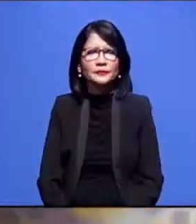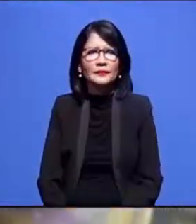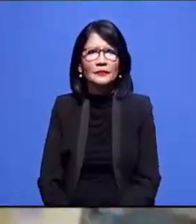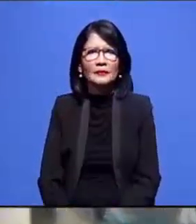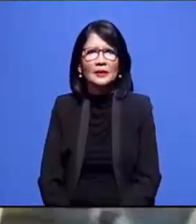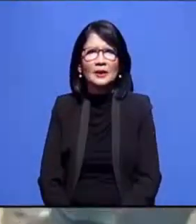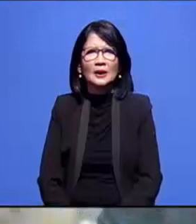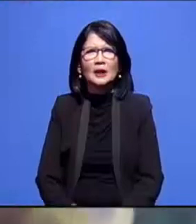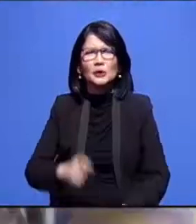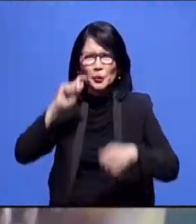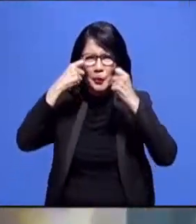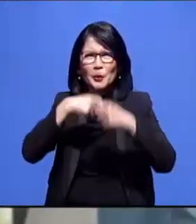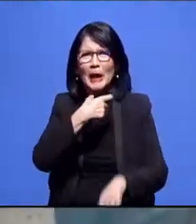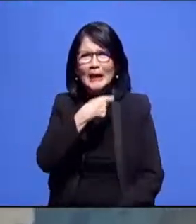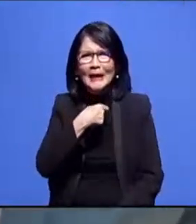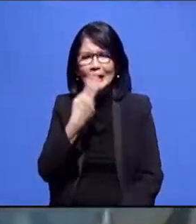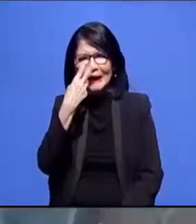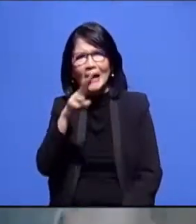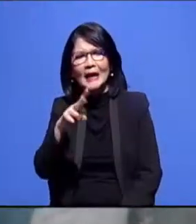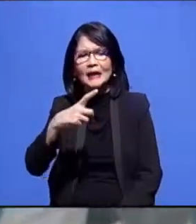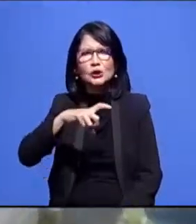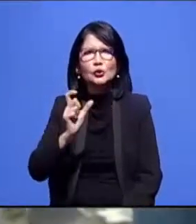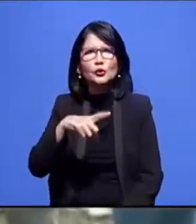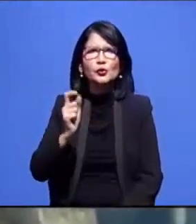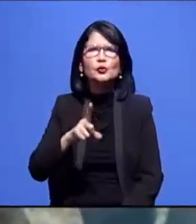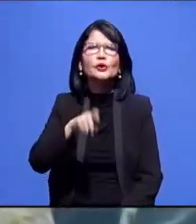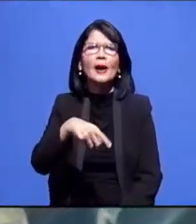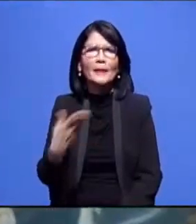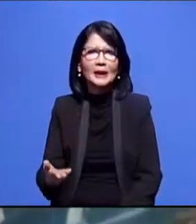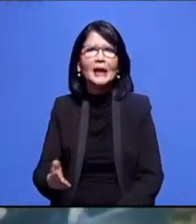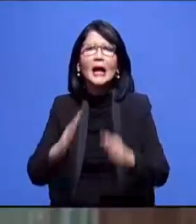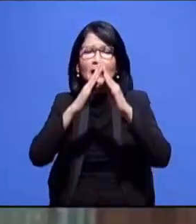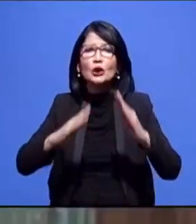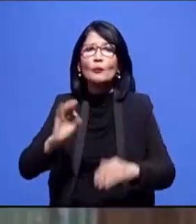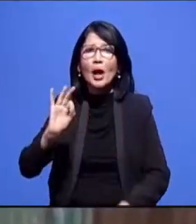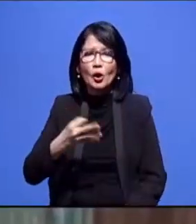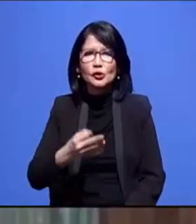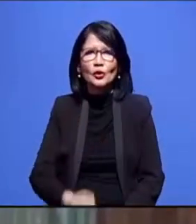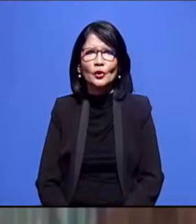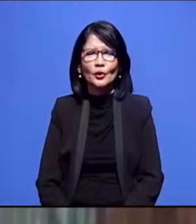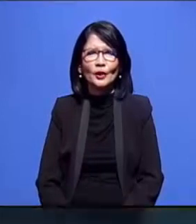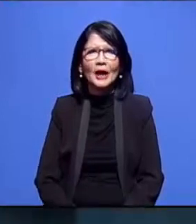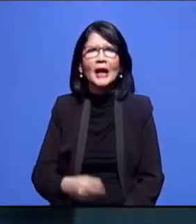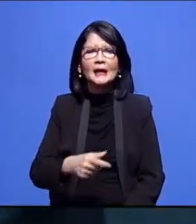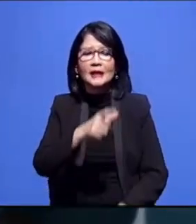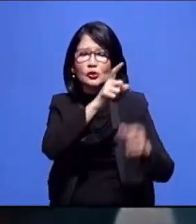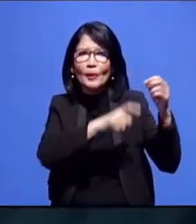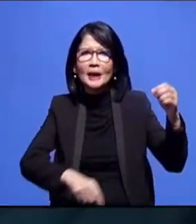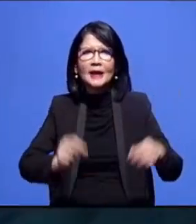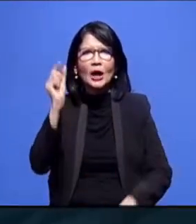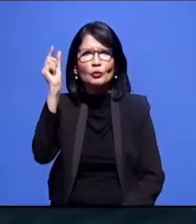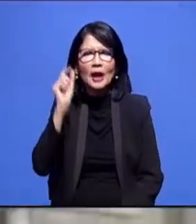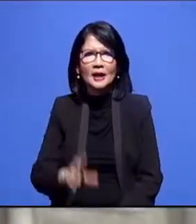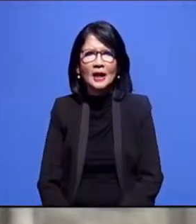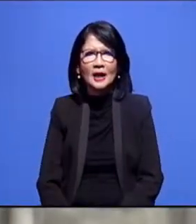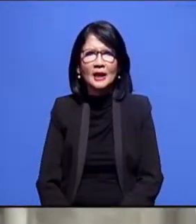Isak tangis nenek ini pecah melihat tubuh cucu kesayangannya terbujur kaku di sebuah rumah kosong di Deli Serdang, Sumatera Utara. Ia sungguh tidak menyangka